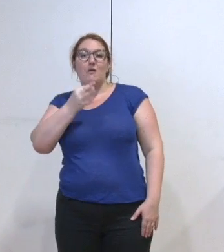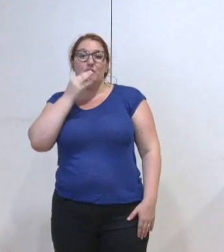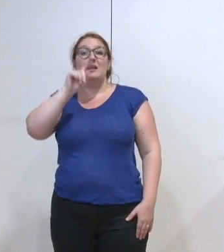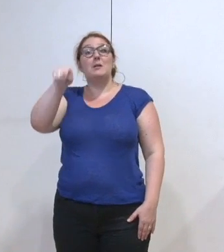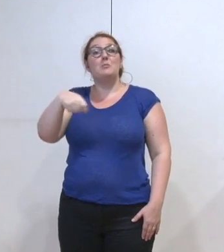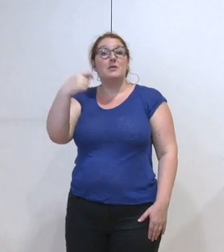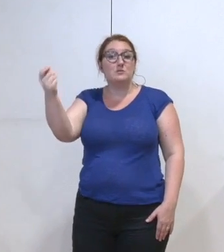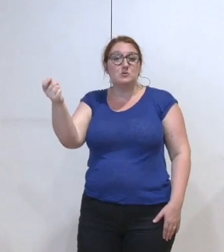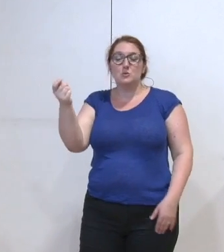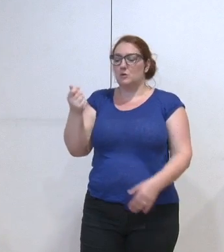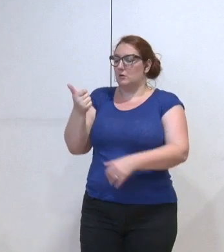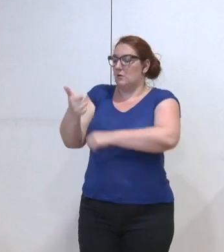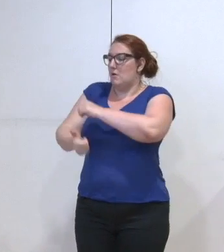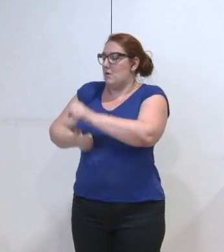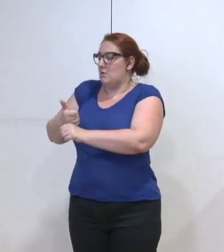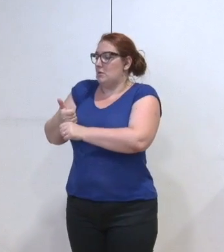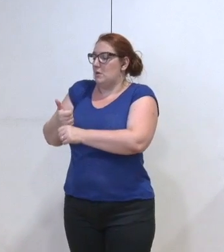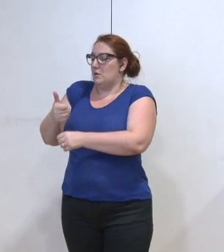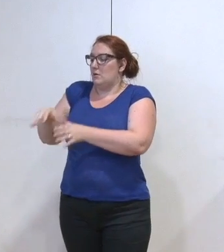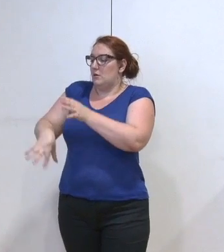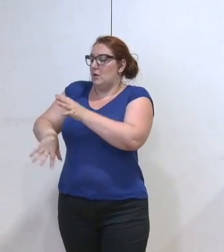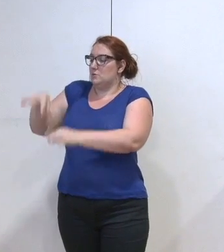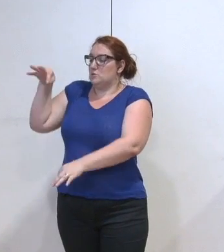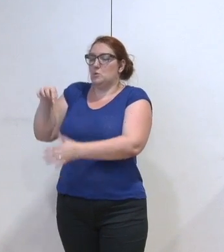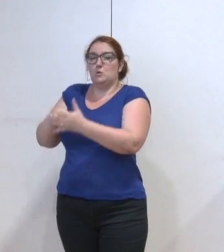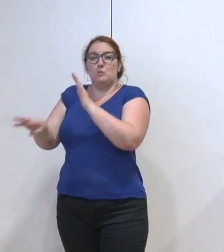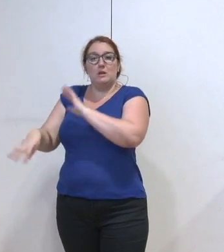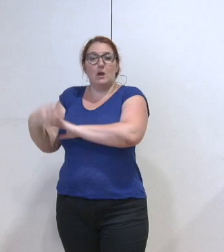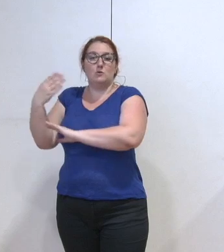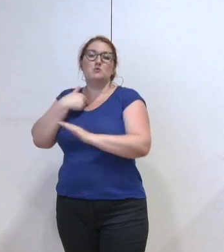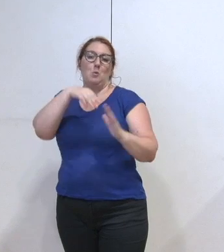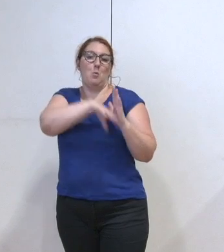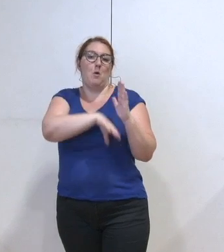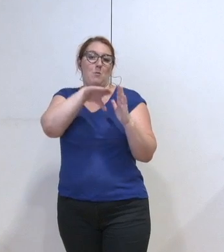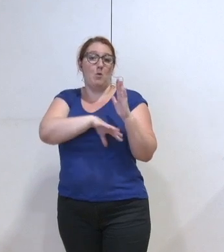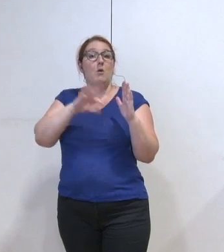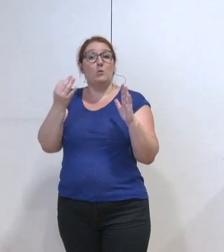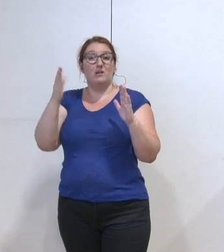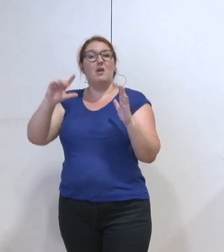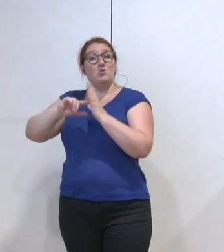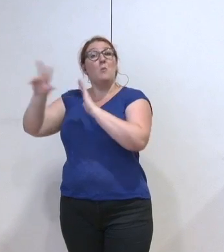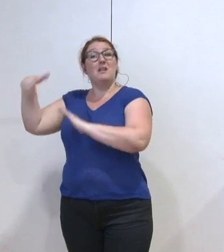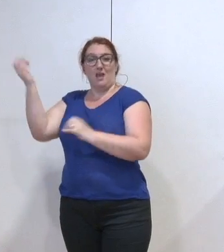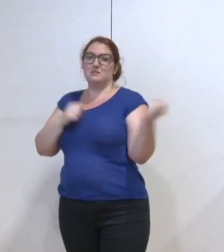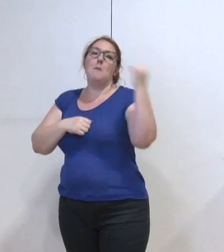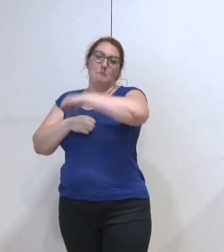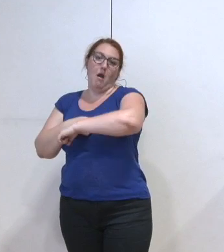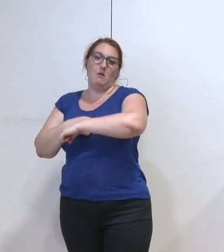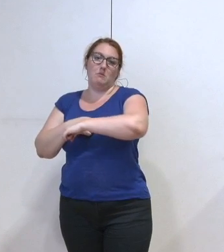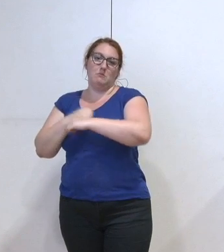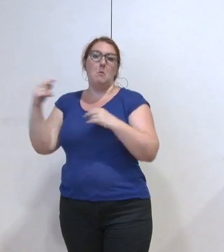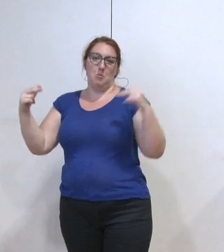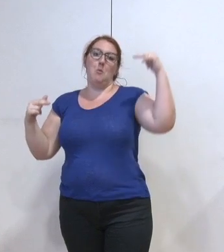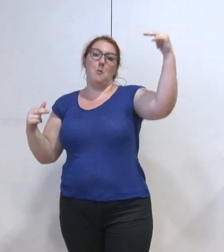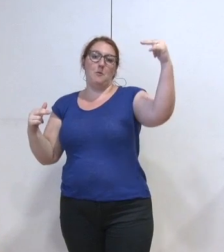l'année électorale mais nous restons au-dessus de l'année de 2013 et je ne crois pas que la